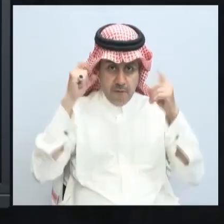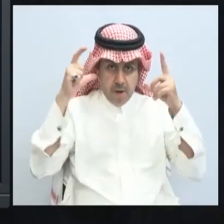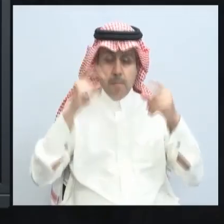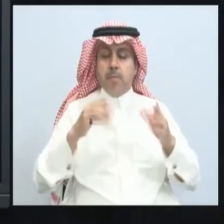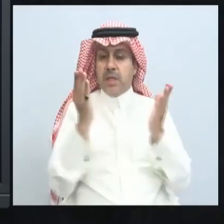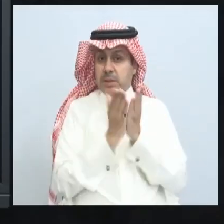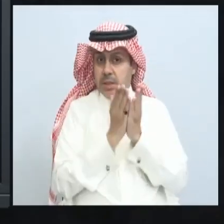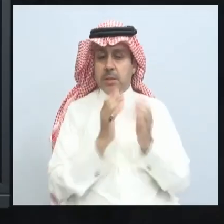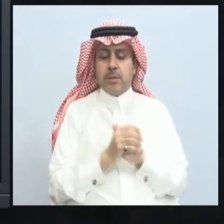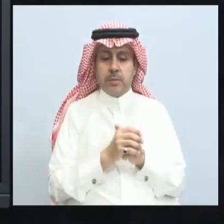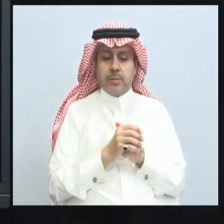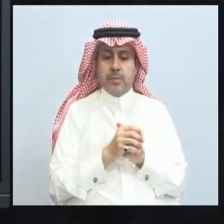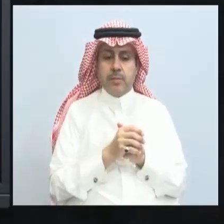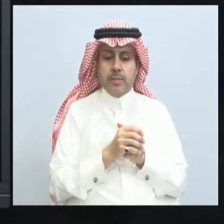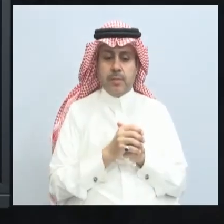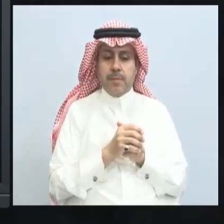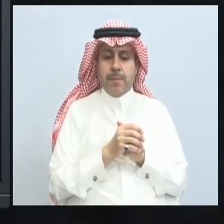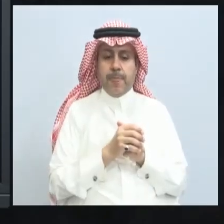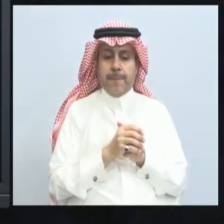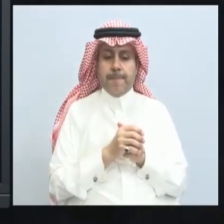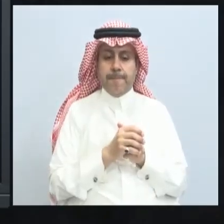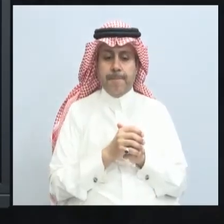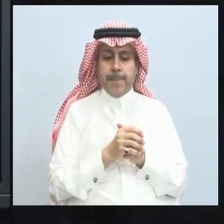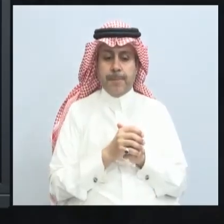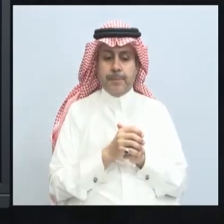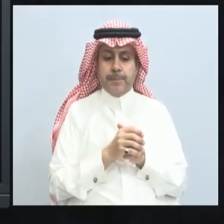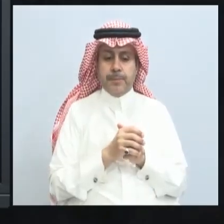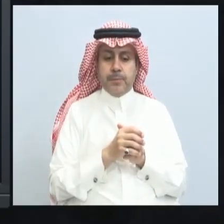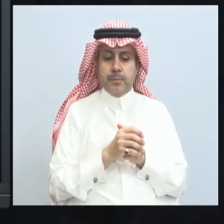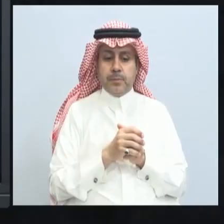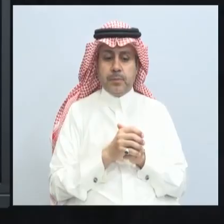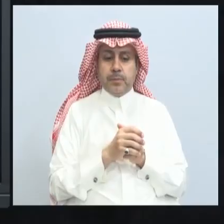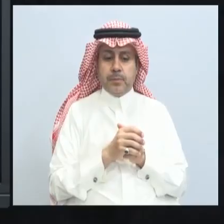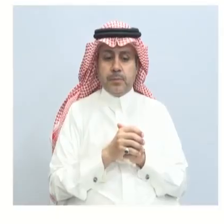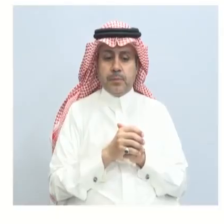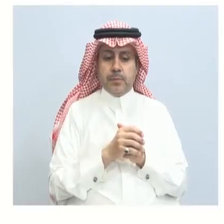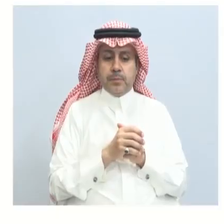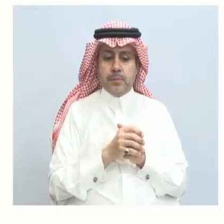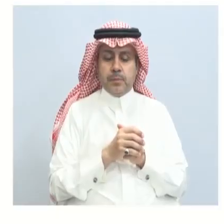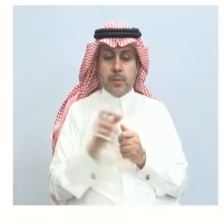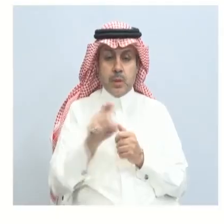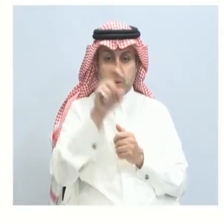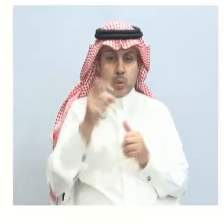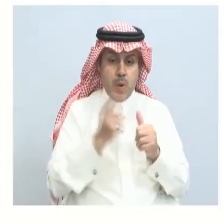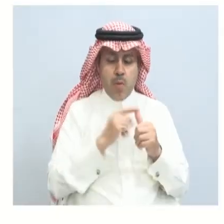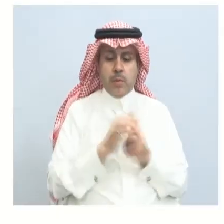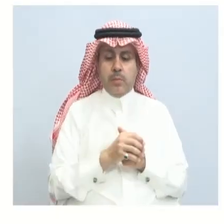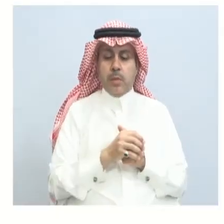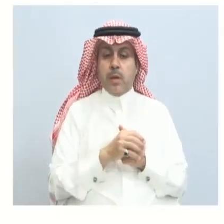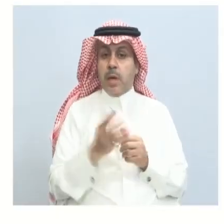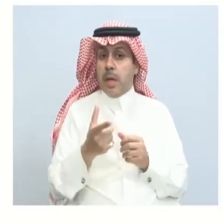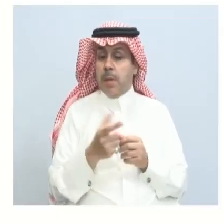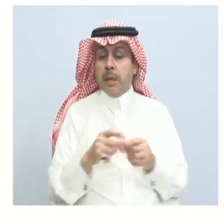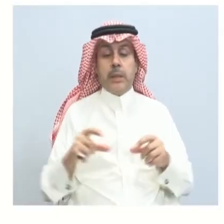لهذه لهذا الدرس وا استيعابنا وا استيعابنا لهذا لهذا الدرس السؤال الاول على ما